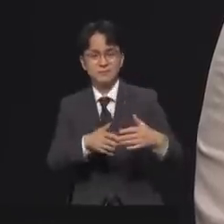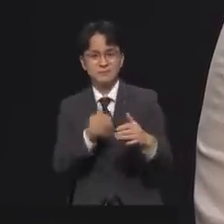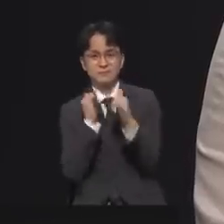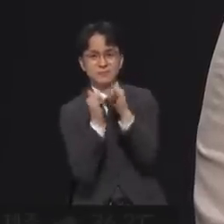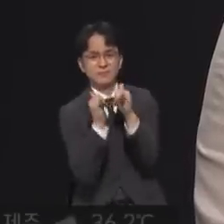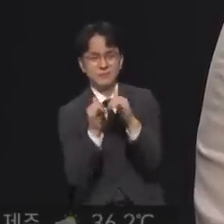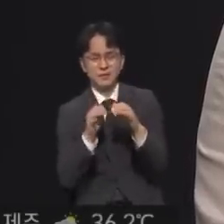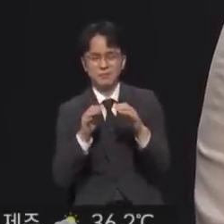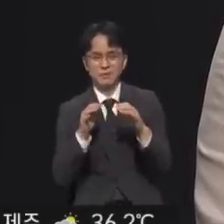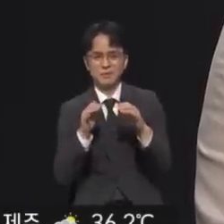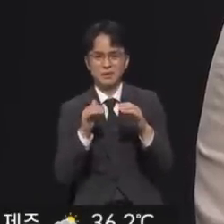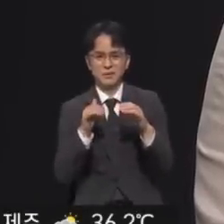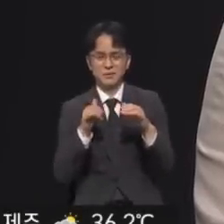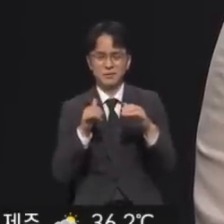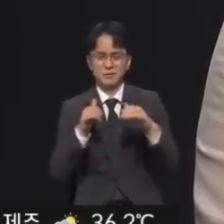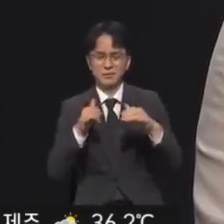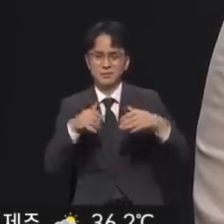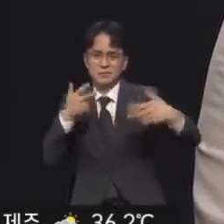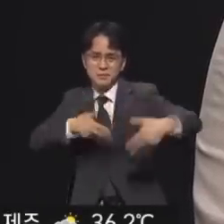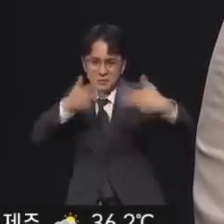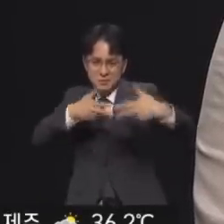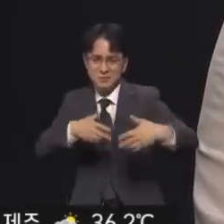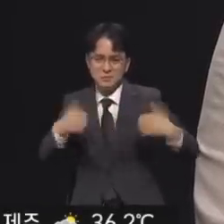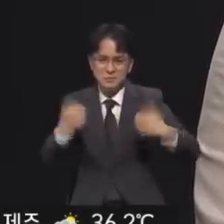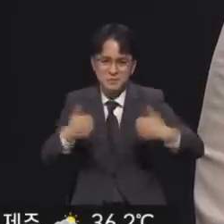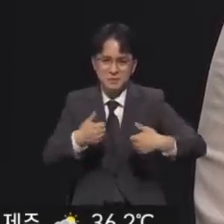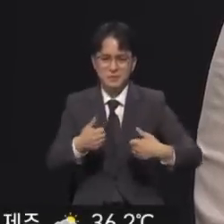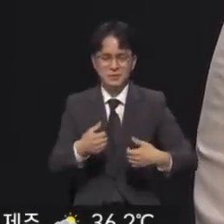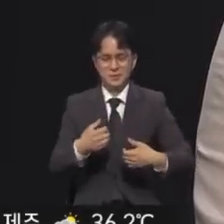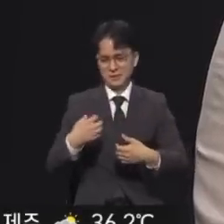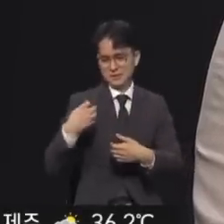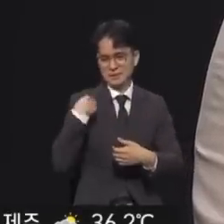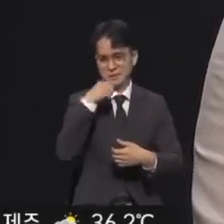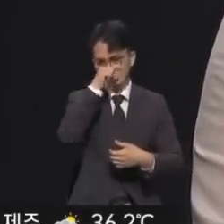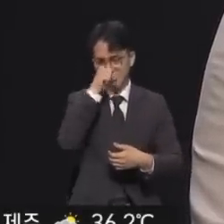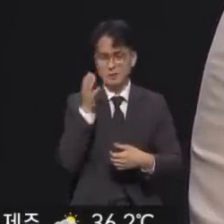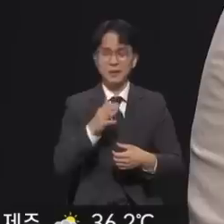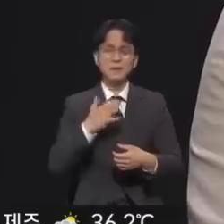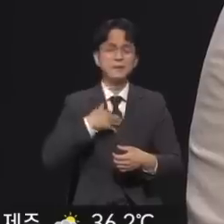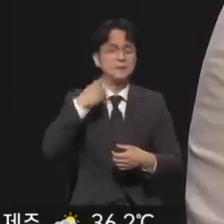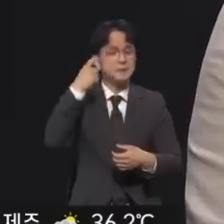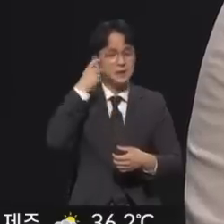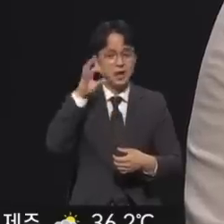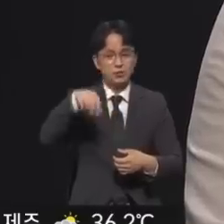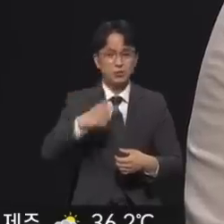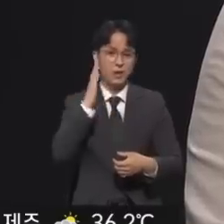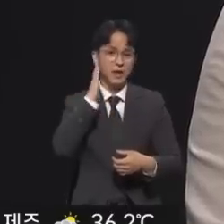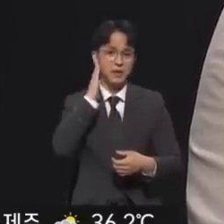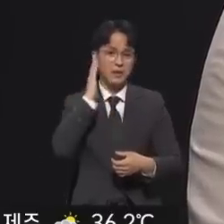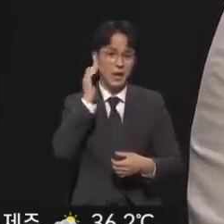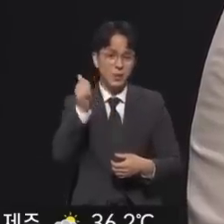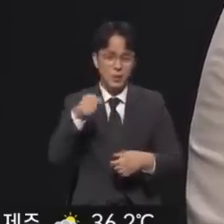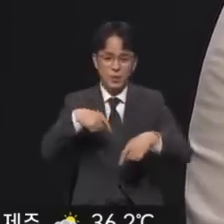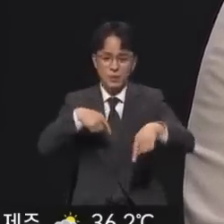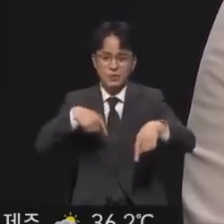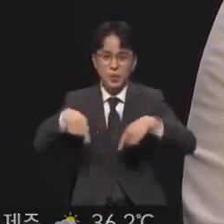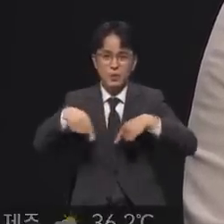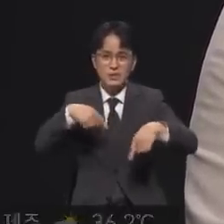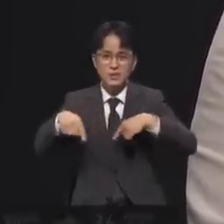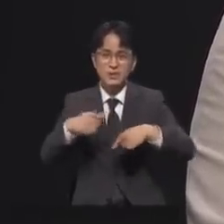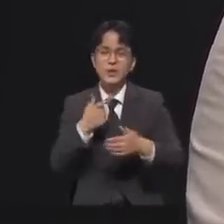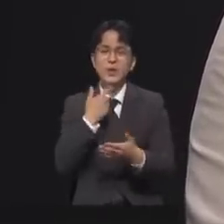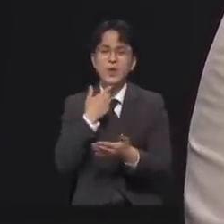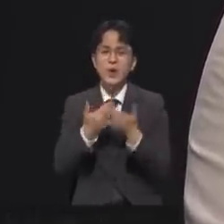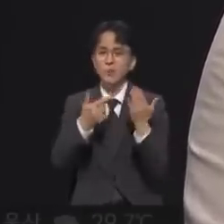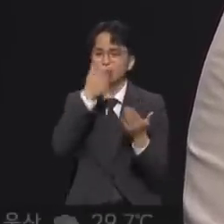대통령으로 소스에 언젠간 막중한 그 책임에 대한 보좌를 잘못하고 있는게 아닌가 우리의 해 토니 정치를 잘 목에 하지만 그런 보자 해서 바로